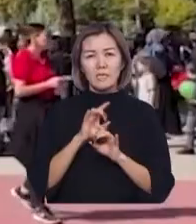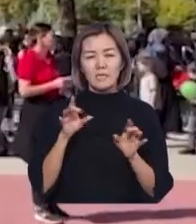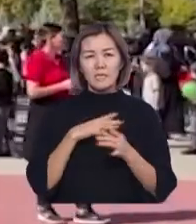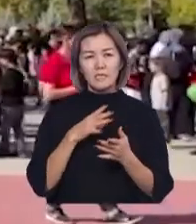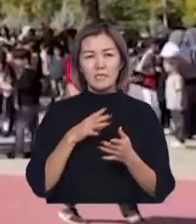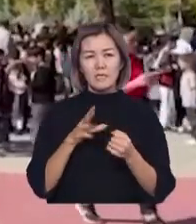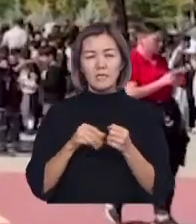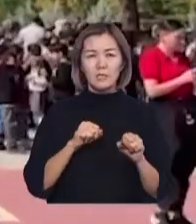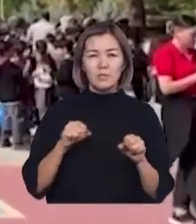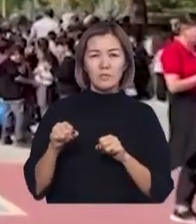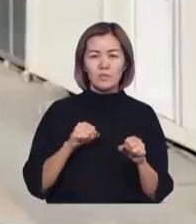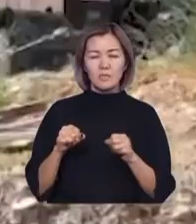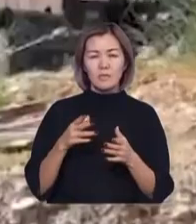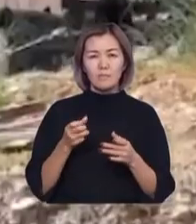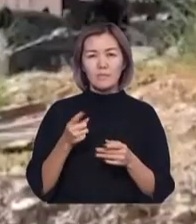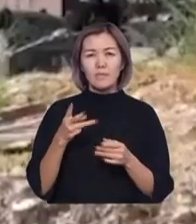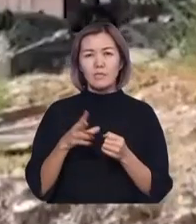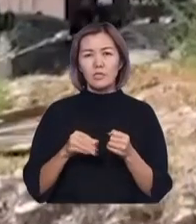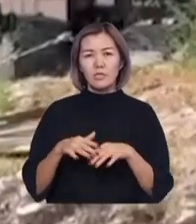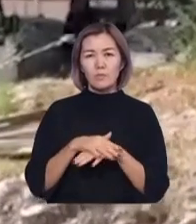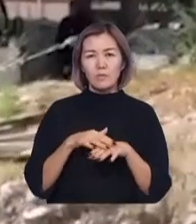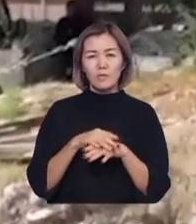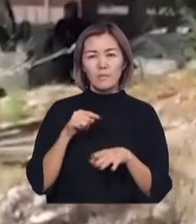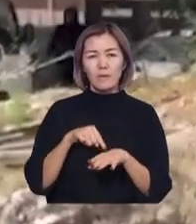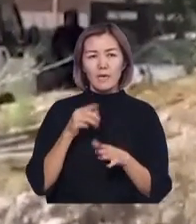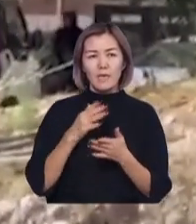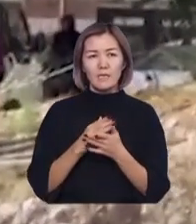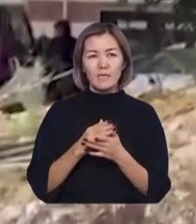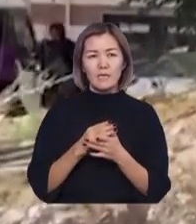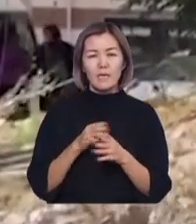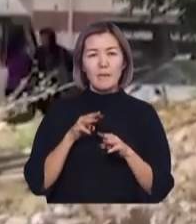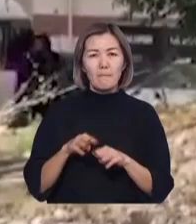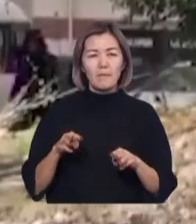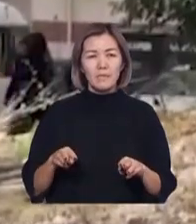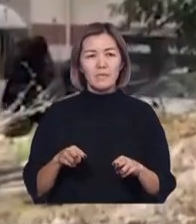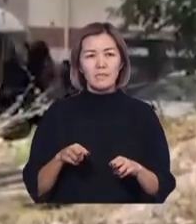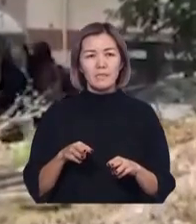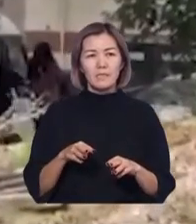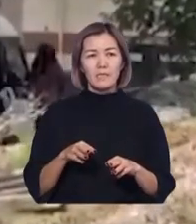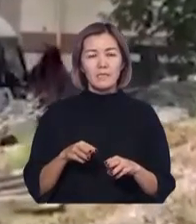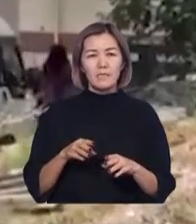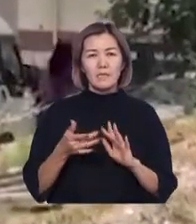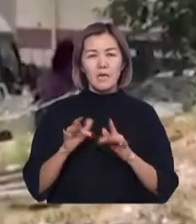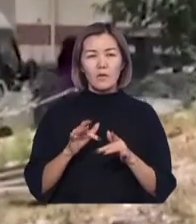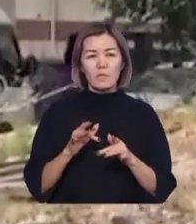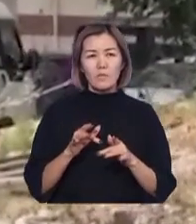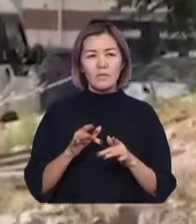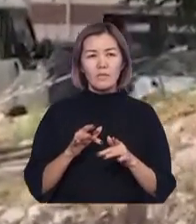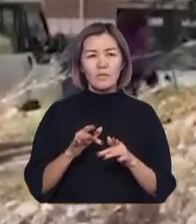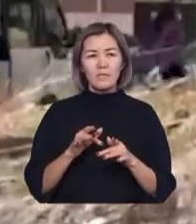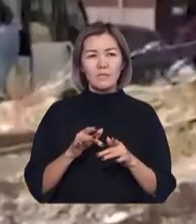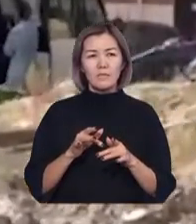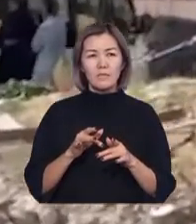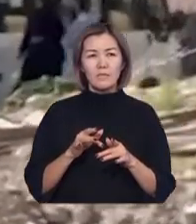дүмпулер Малатия, Диярбакыр және Элязык провинцияларында байқалды. Ішкі істер министрі Али Ерликая әлеуметтік парақшасында мамандардың